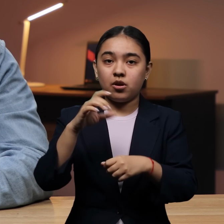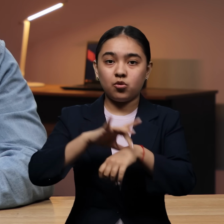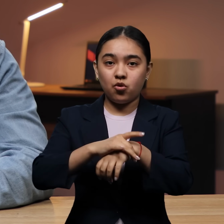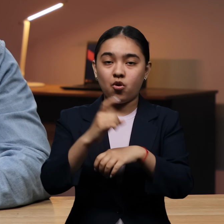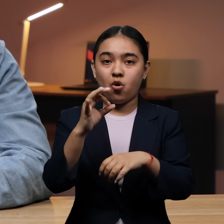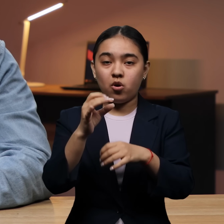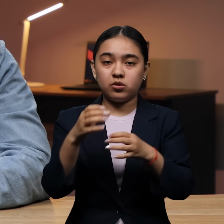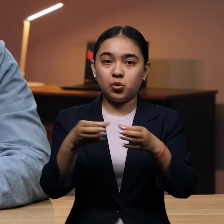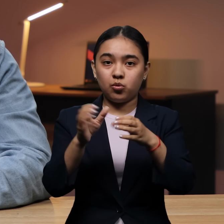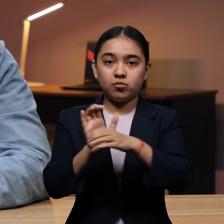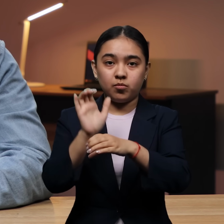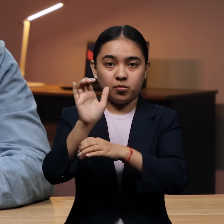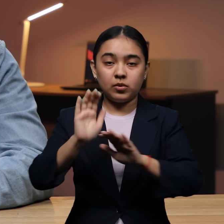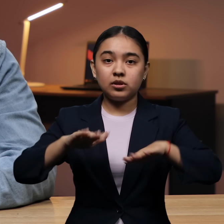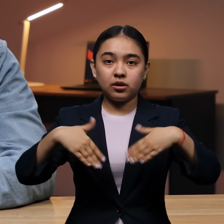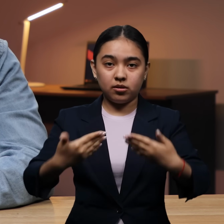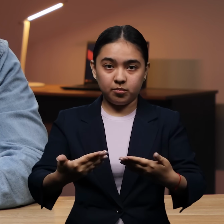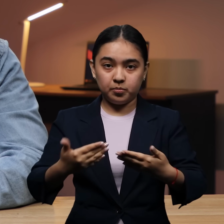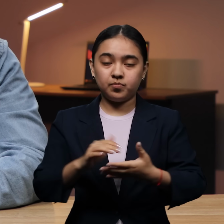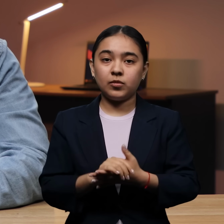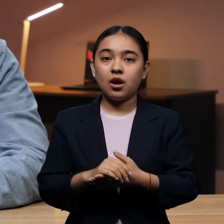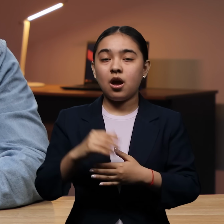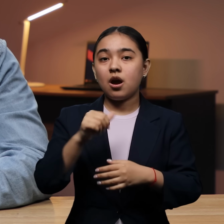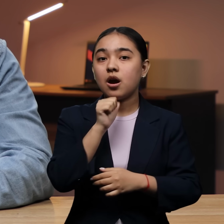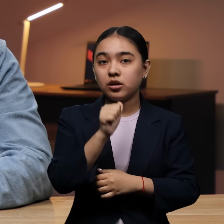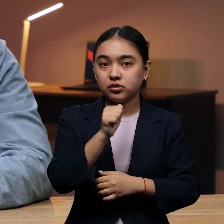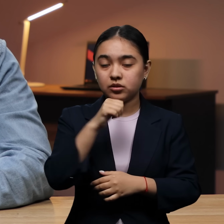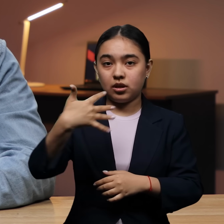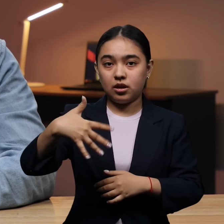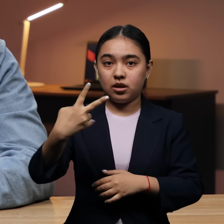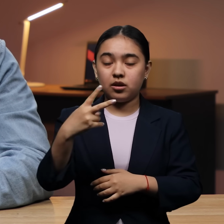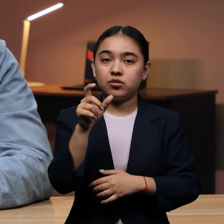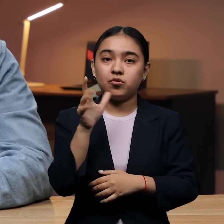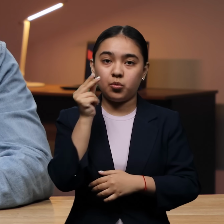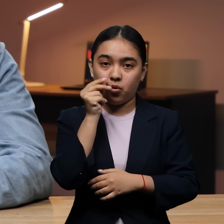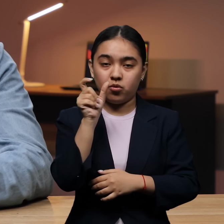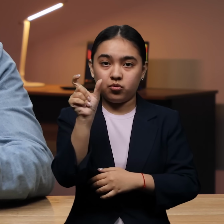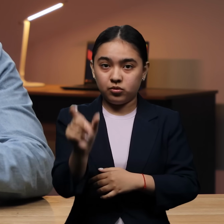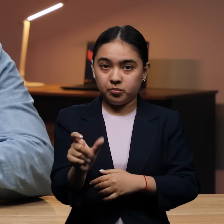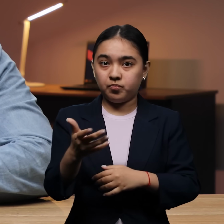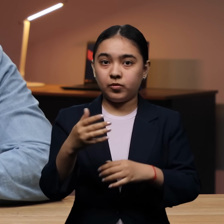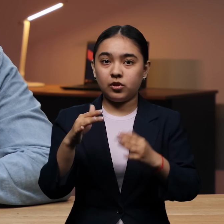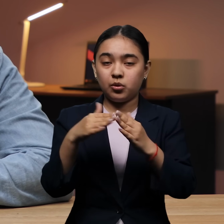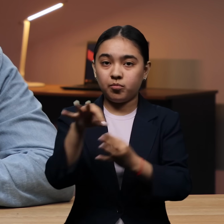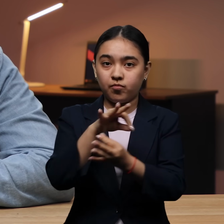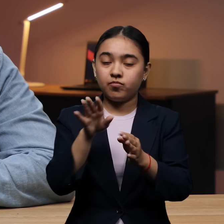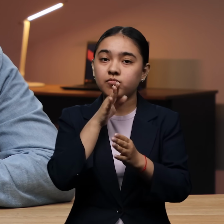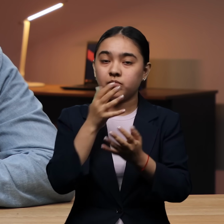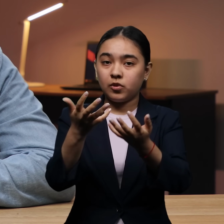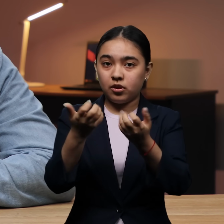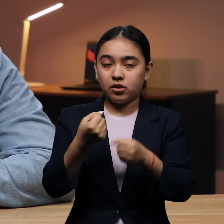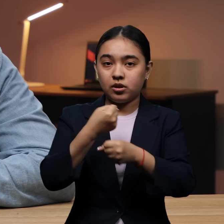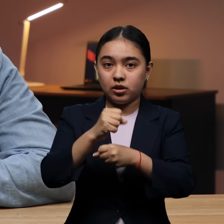maxsus guruh yuborishni taklif qilyapti. Qashqadaryoda esa 52 yoshli shaxs mehribonlik uyidan asrab olingan qizni